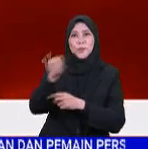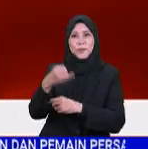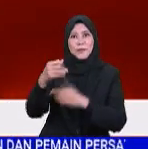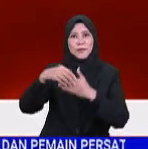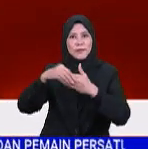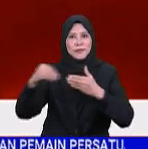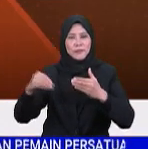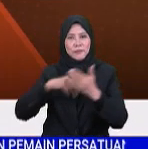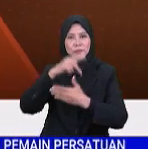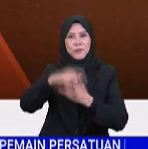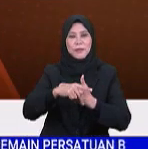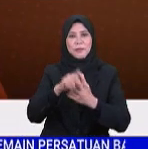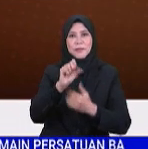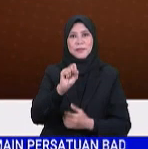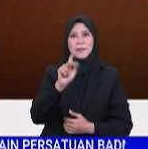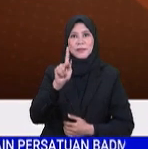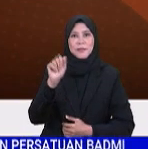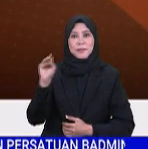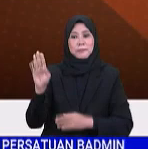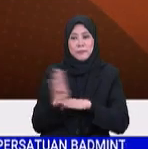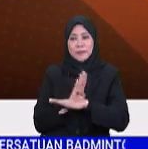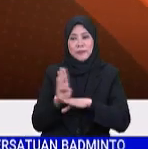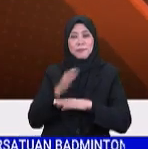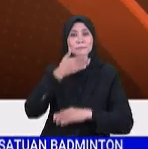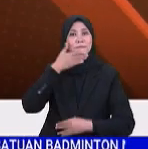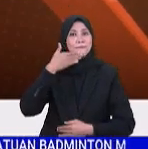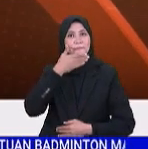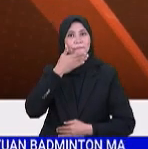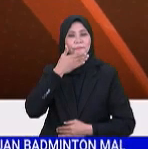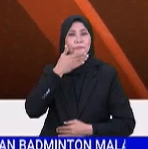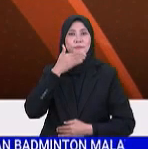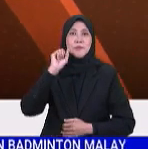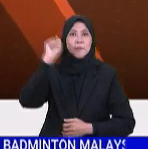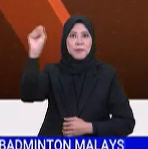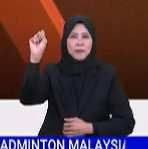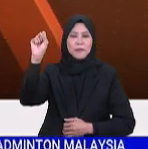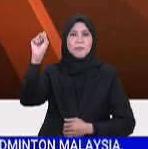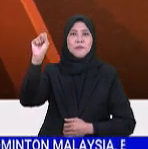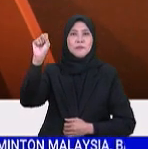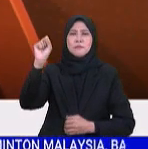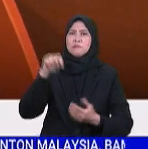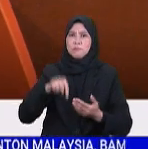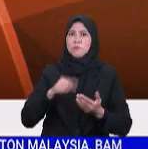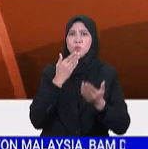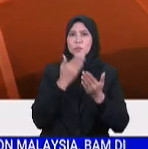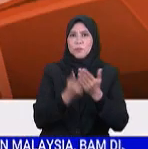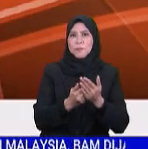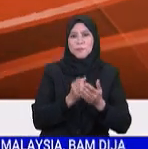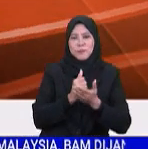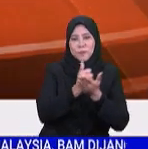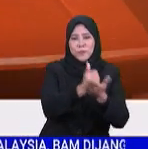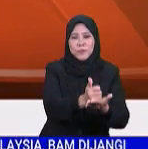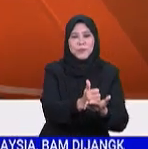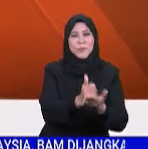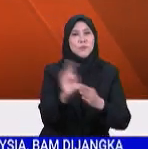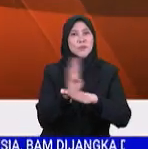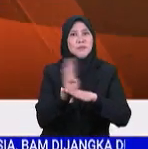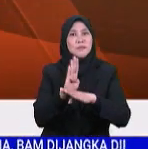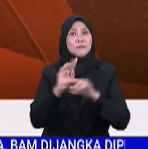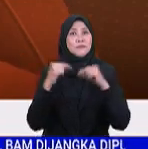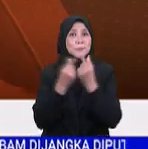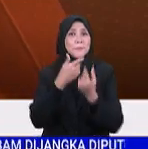juta Ringgit untuk program skin Jaya Usahawan beliau Sabah syabas satu inisiatif baharu membantu Usahawan beliau